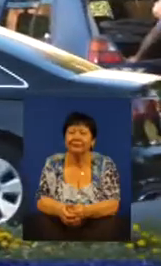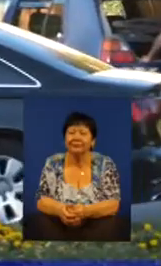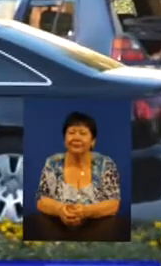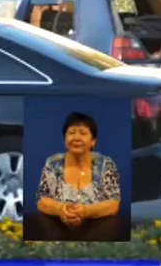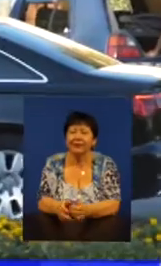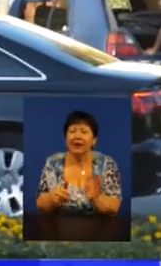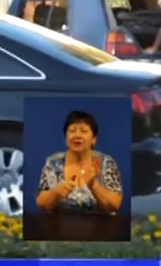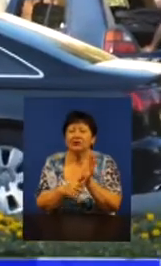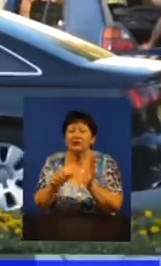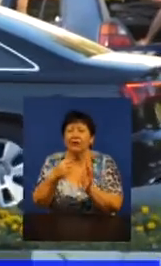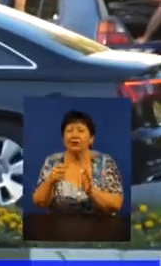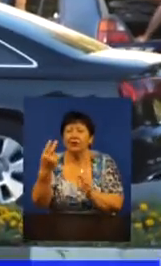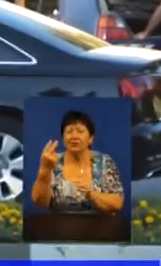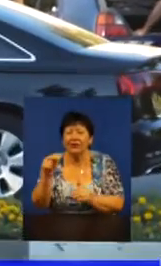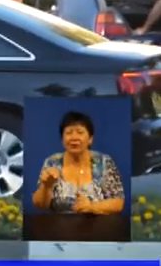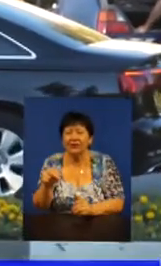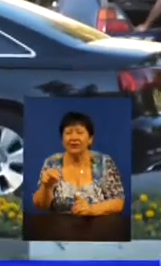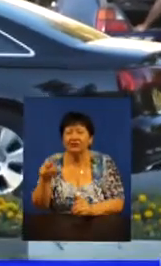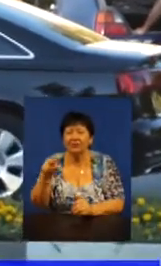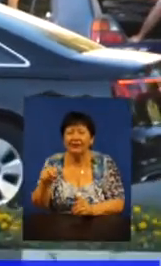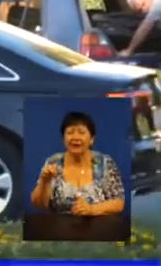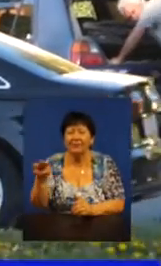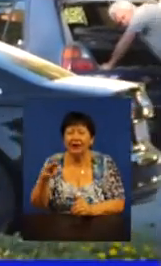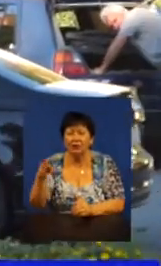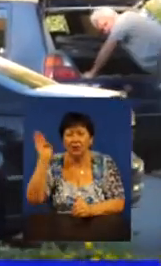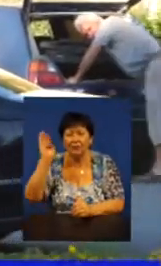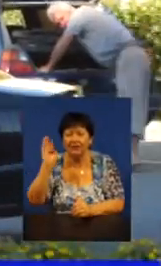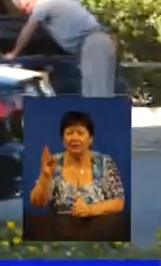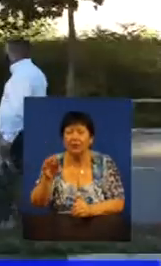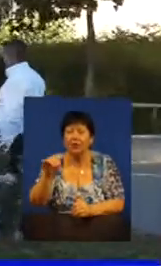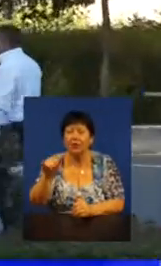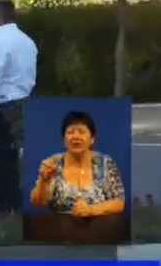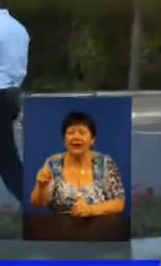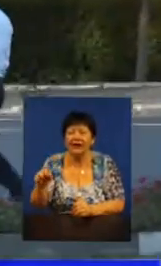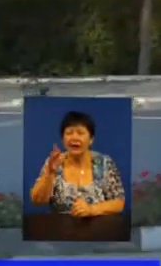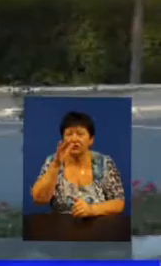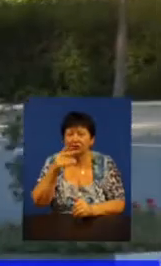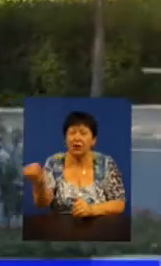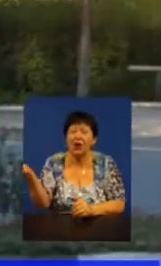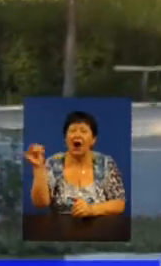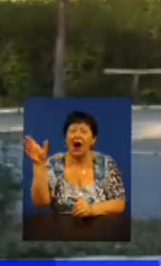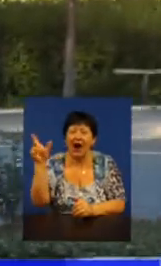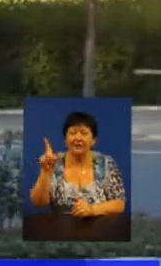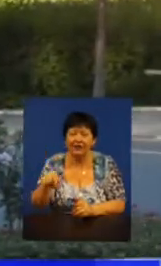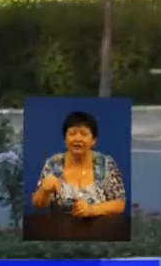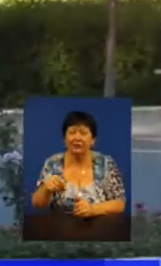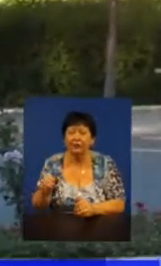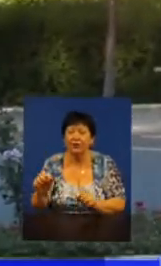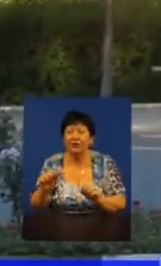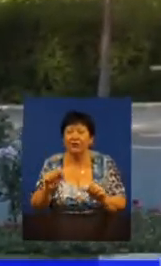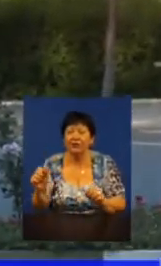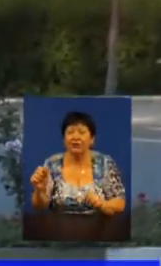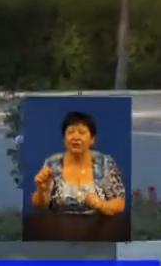În data de 6 august 2020, Peter Mihalco, ambasadorul UE la Chișinău, a venit cu o vizită de lucru la Cimișlia.